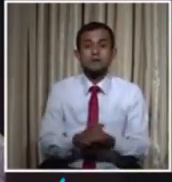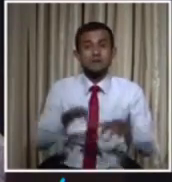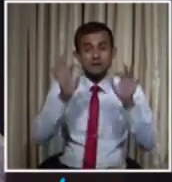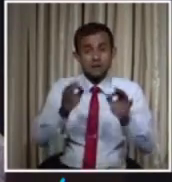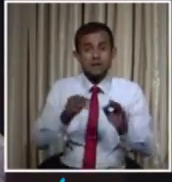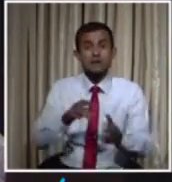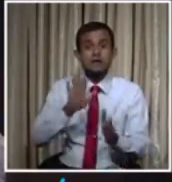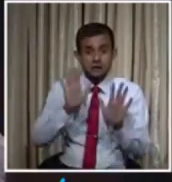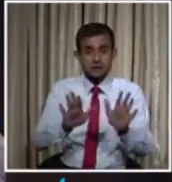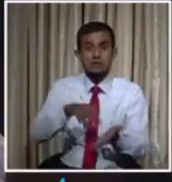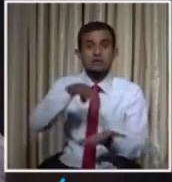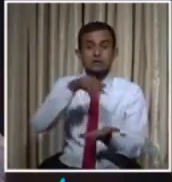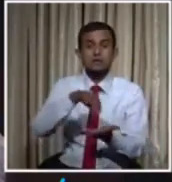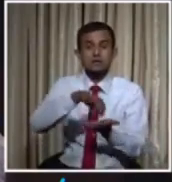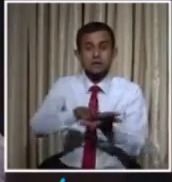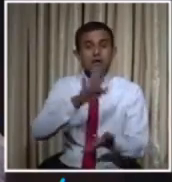නිවැරදි තැන හිටගන්න.